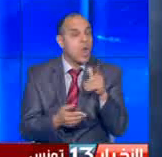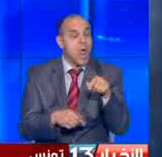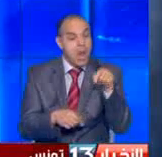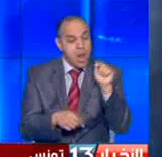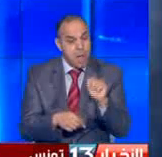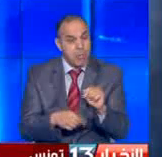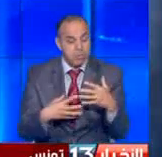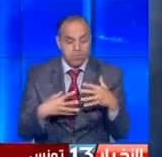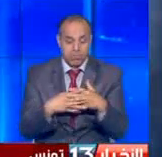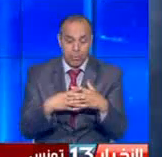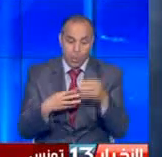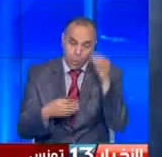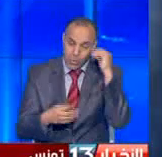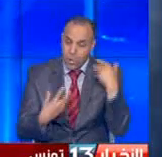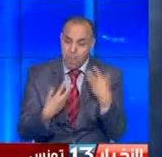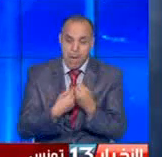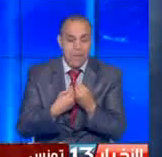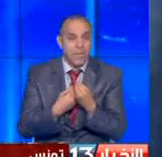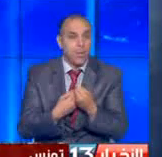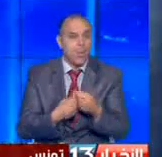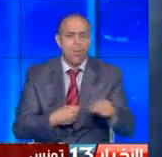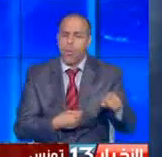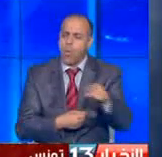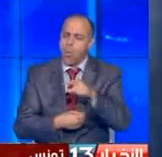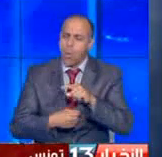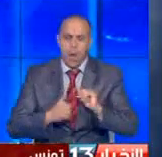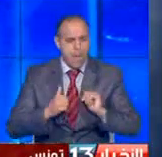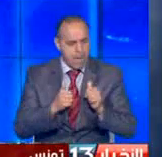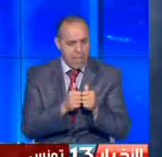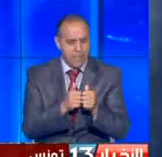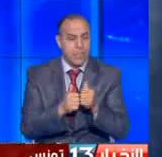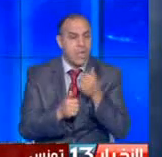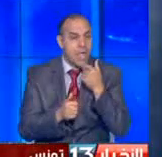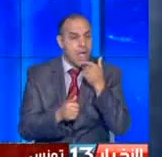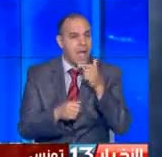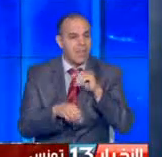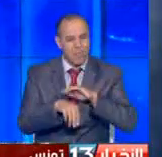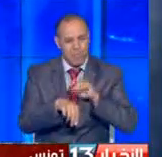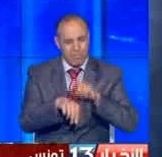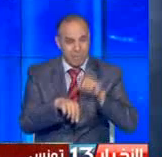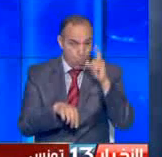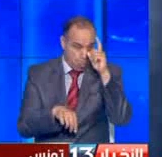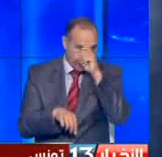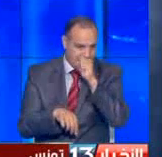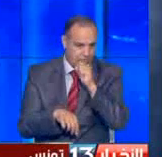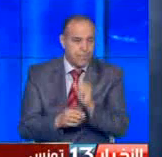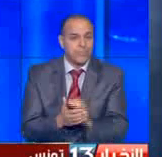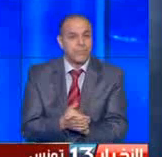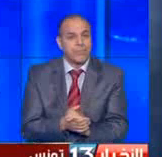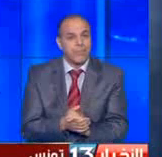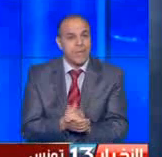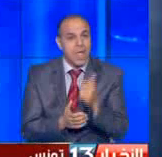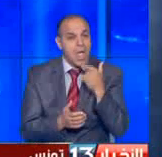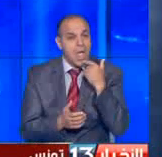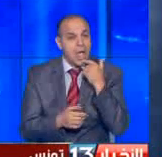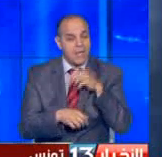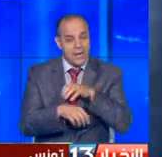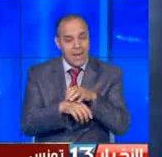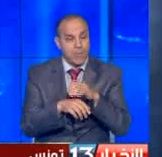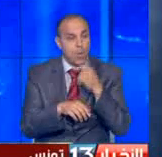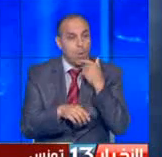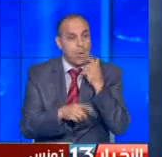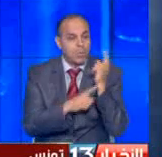تكاثف كل التونسيين من مختلف الفئات والجهاد في مثل هذه الظروف العصيبه وكانت الرابطه التونسيه